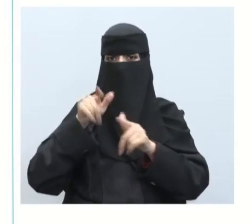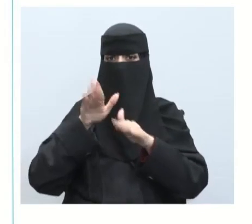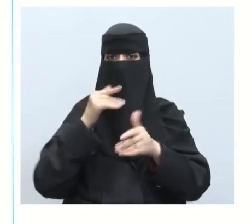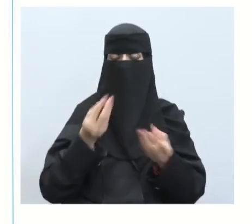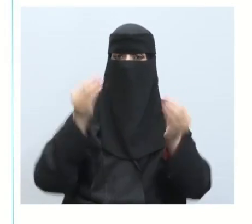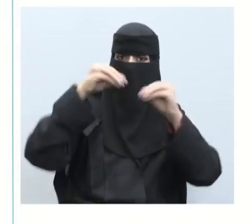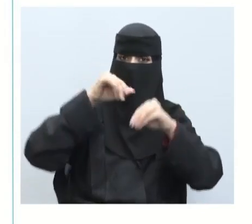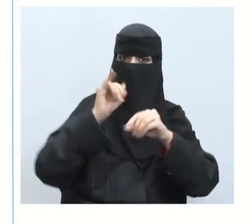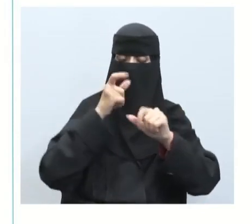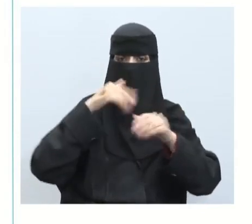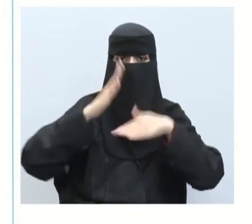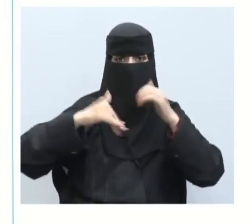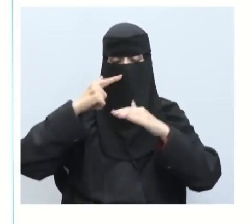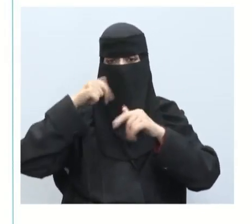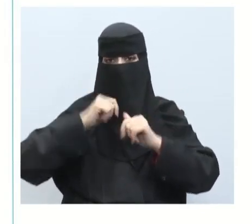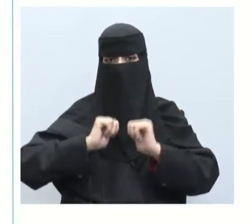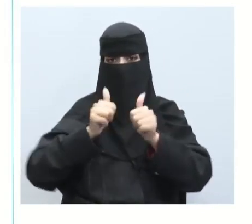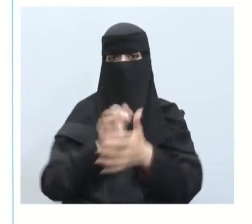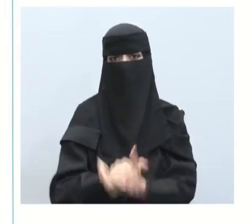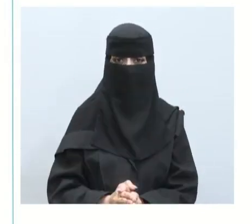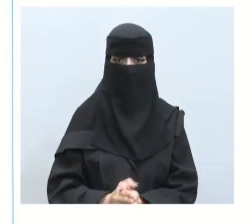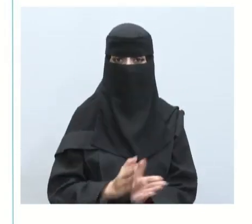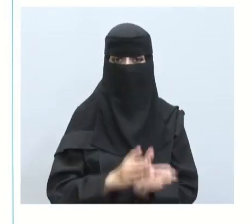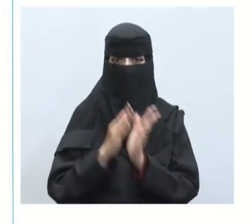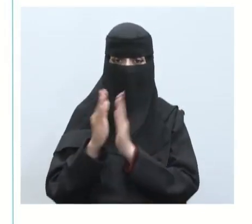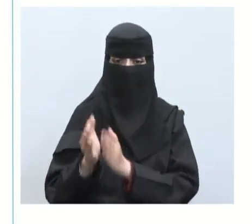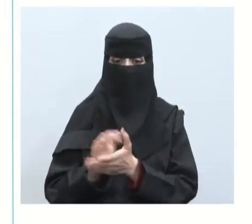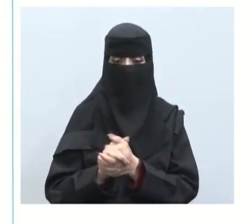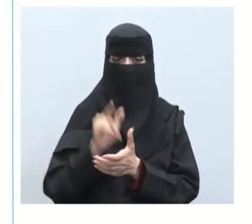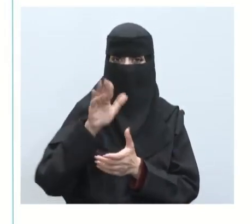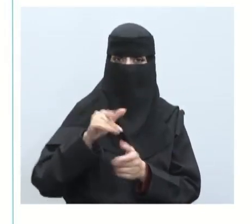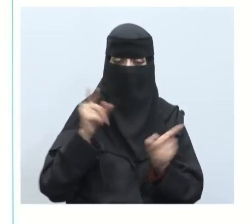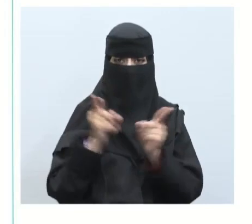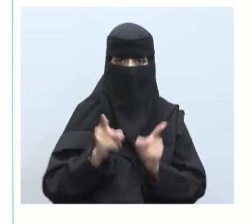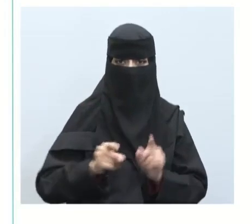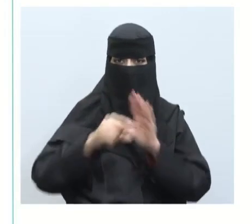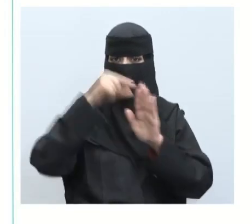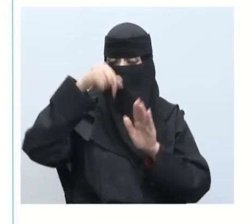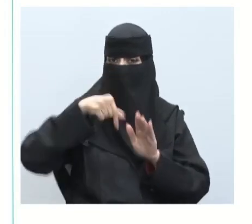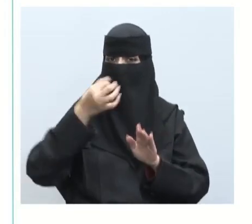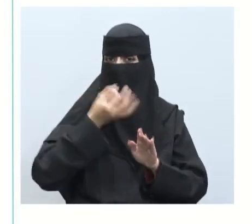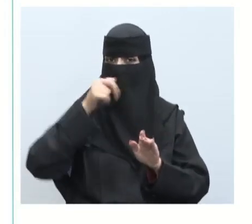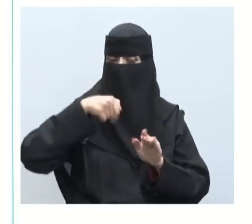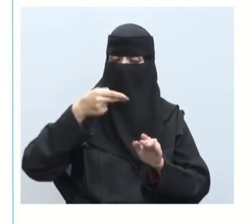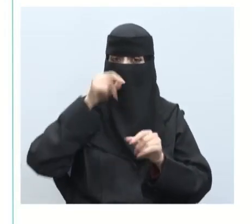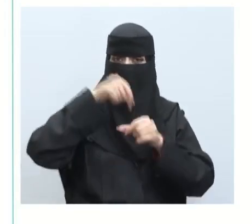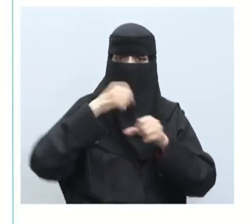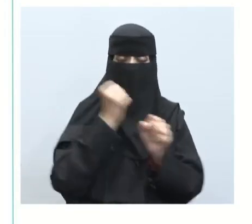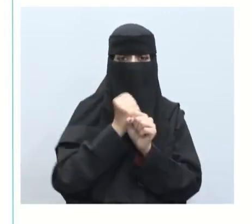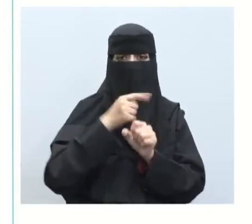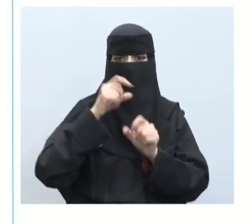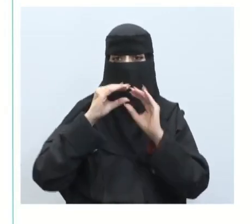وايضا من مهارات وامكانيات اذا ناتي لملخص درس اليوم تحدثنا فيه عن الادوار